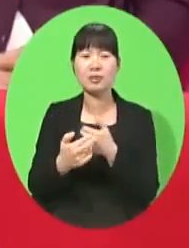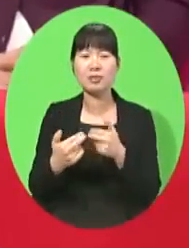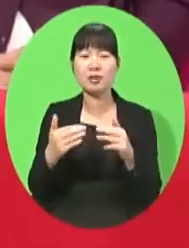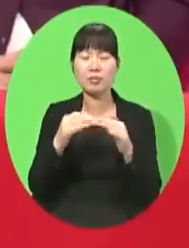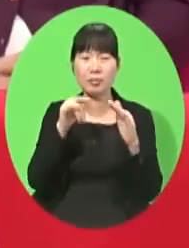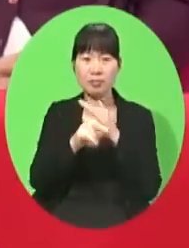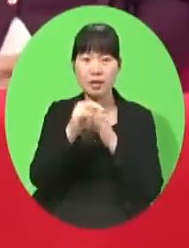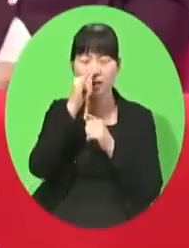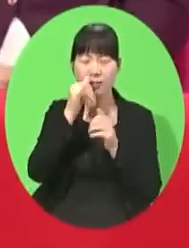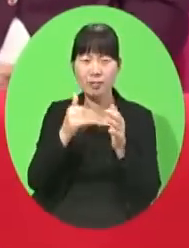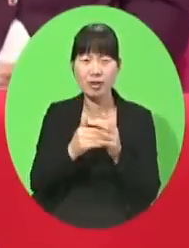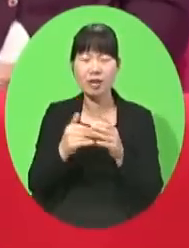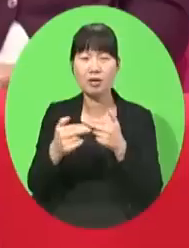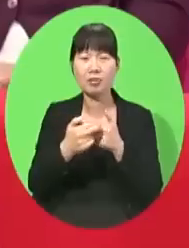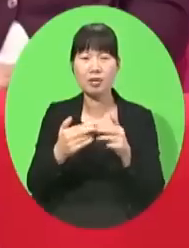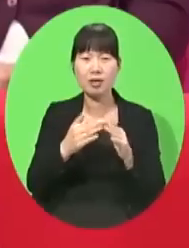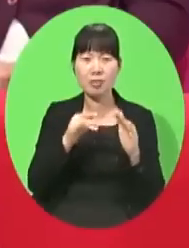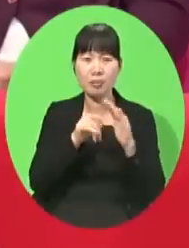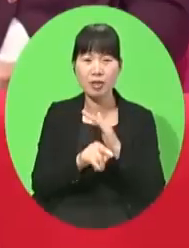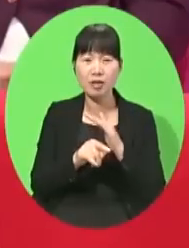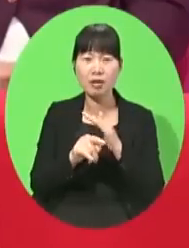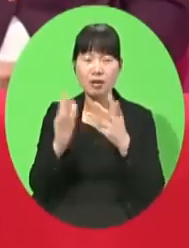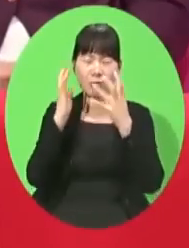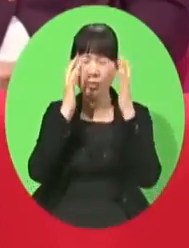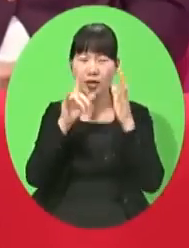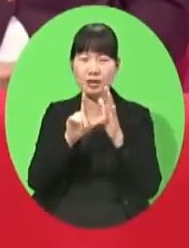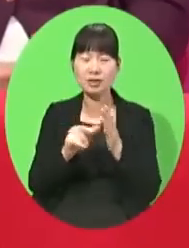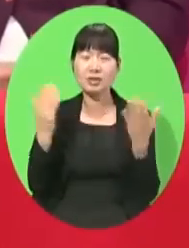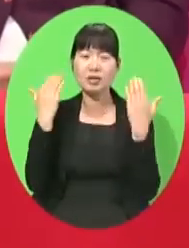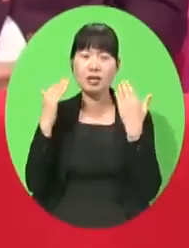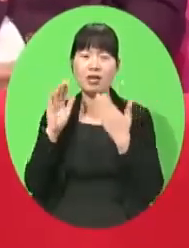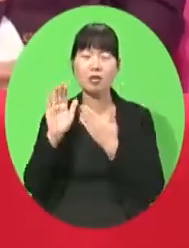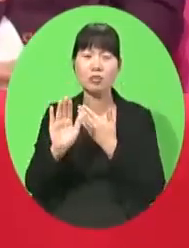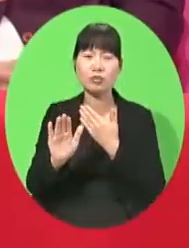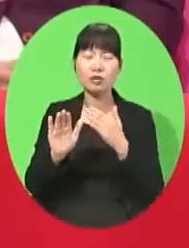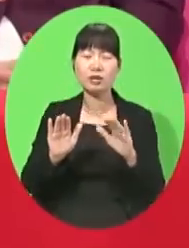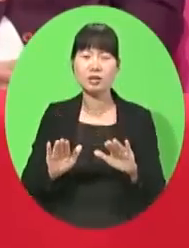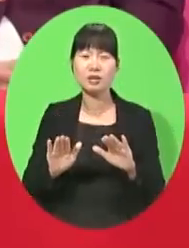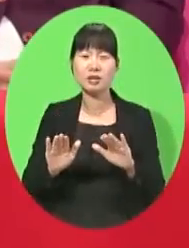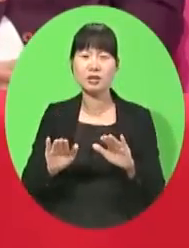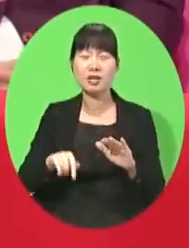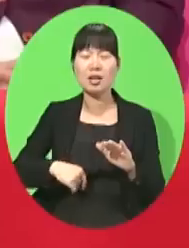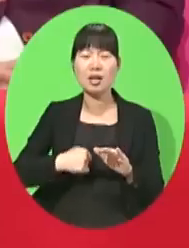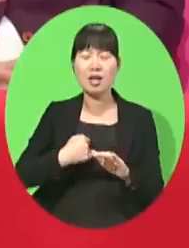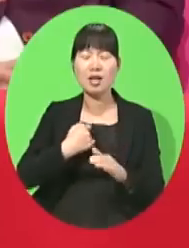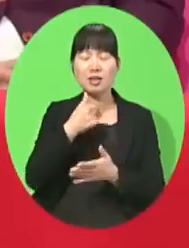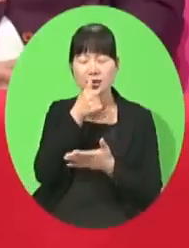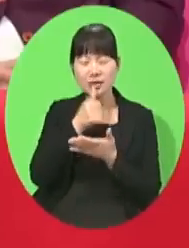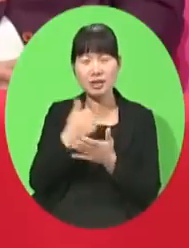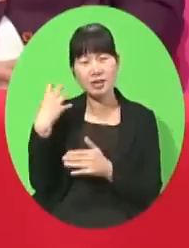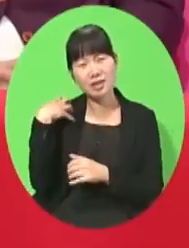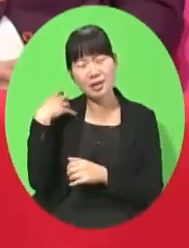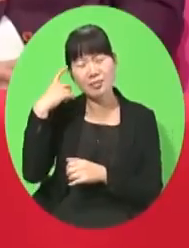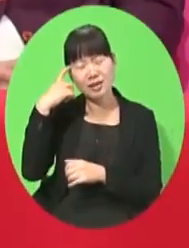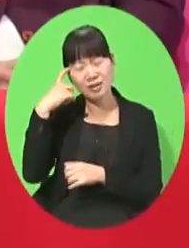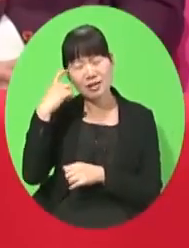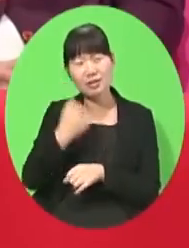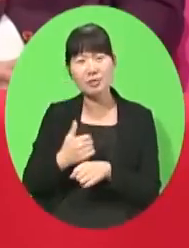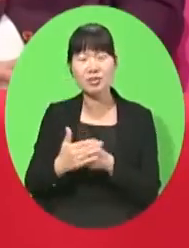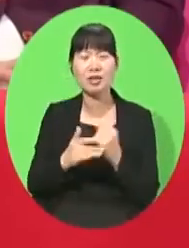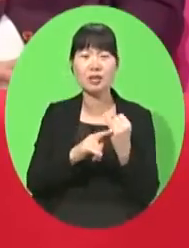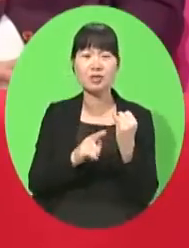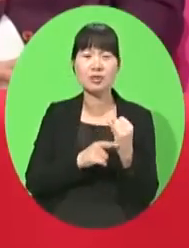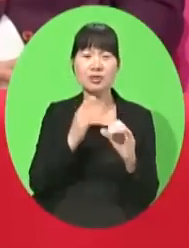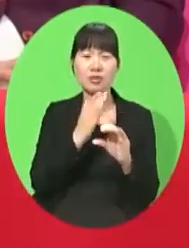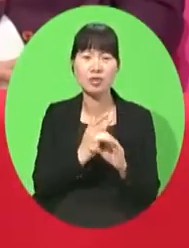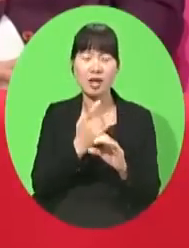병원을 찾아갔고요. 병원을 찾아서 혼란하는 시기가 지난 다음에는 자책이 오더라고요. 그렇죠. 네, 그래서 혹시 내가 임신